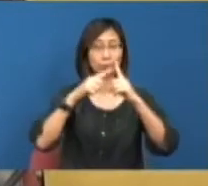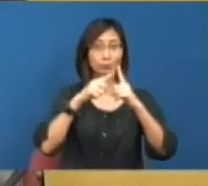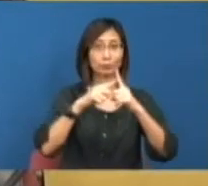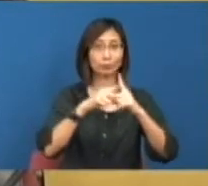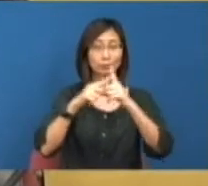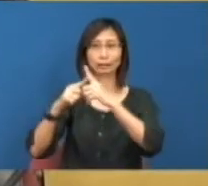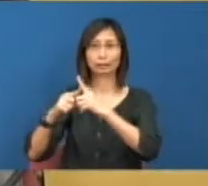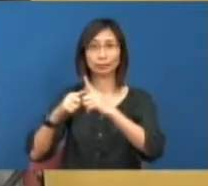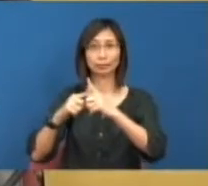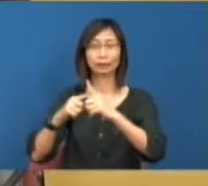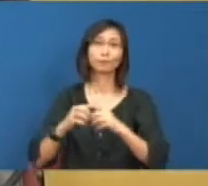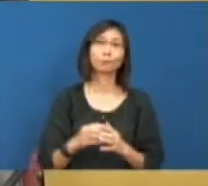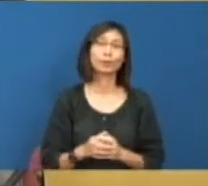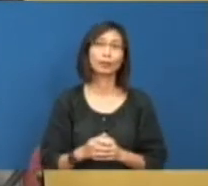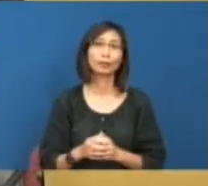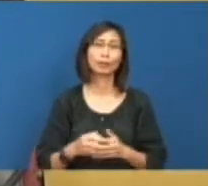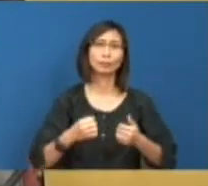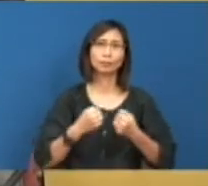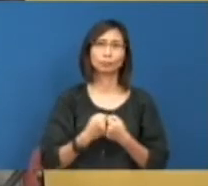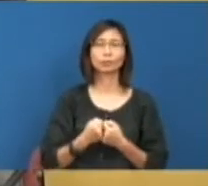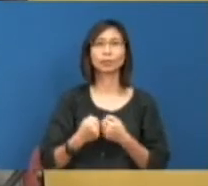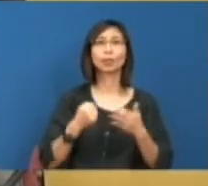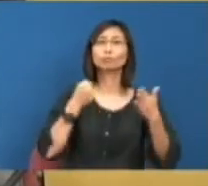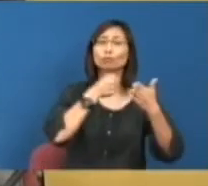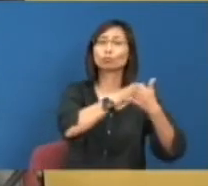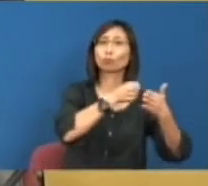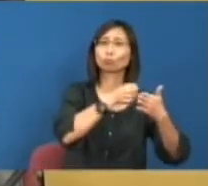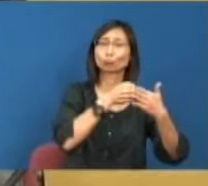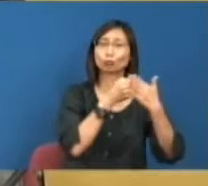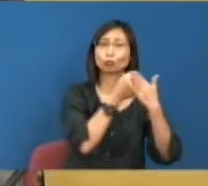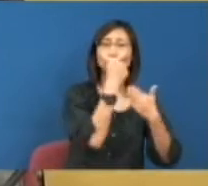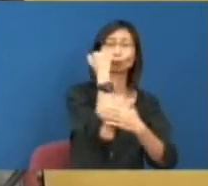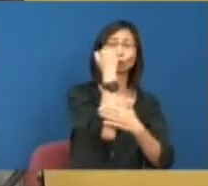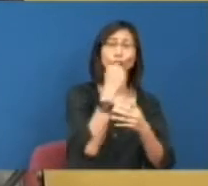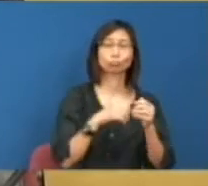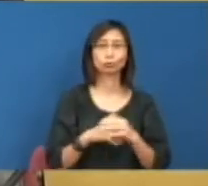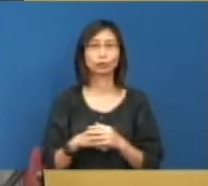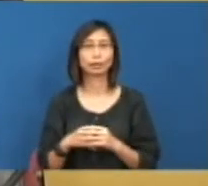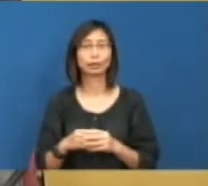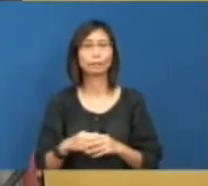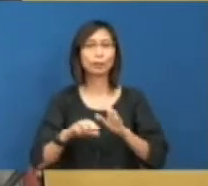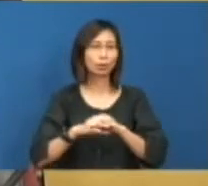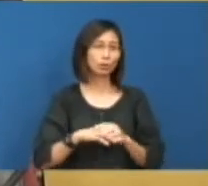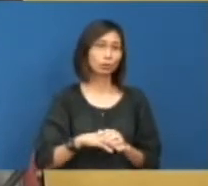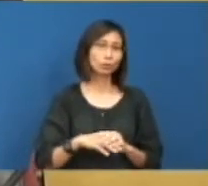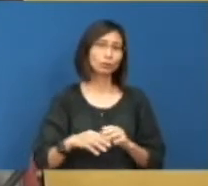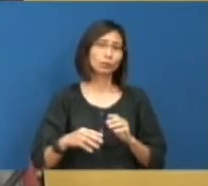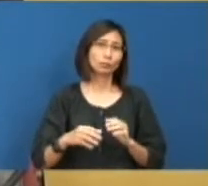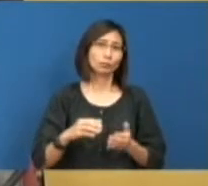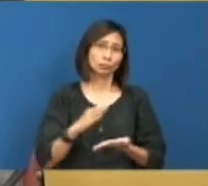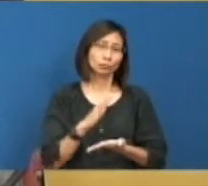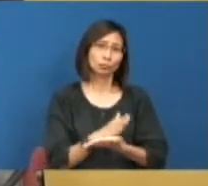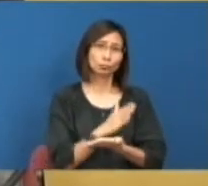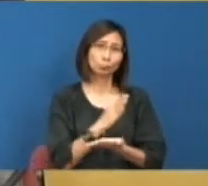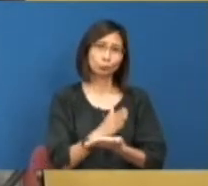的示威，比較大型的示威，任何可以聚眾的示威，任何可以是